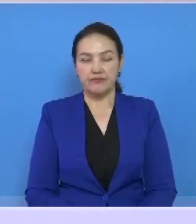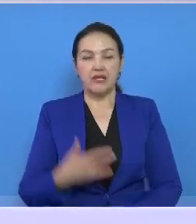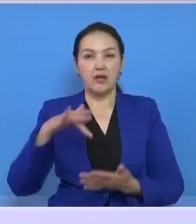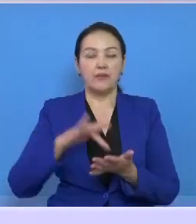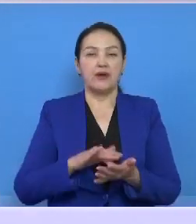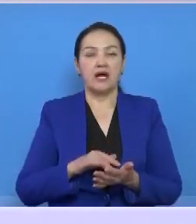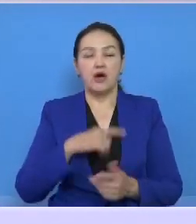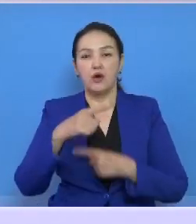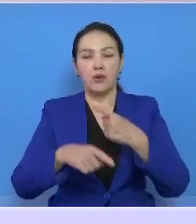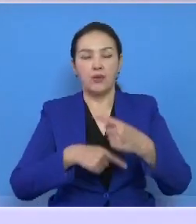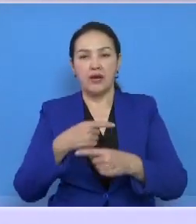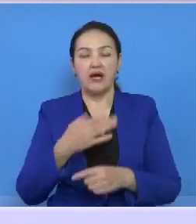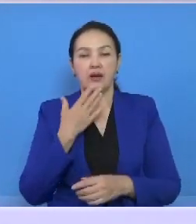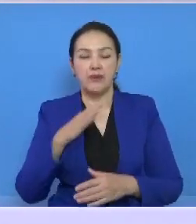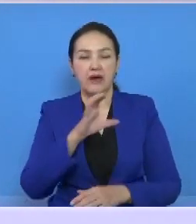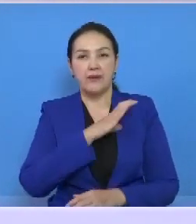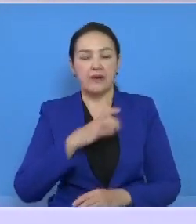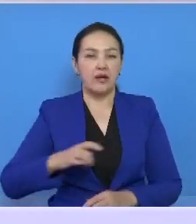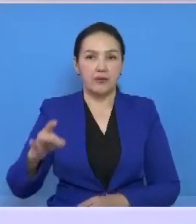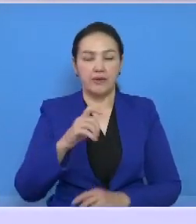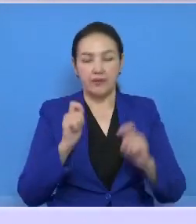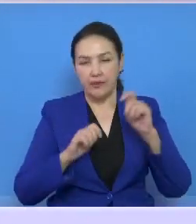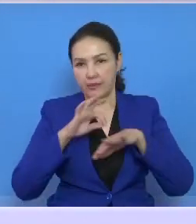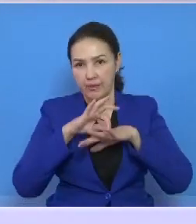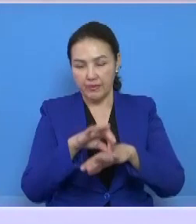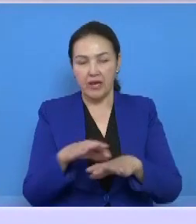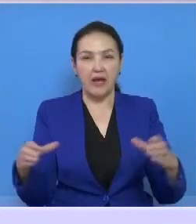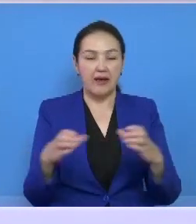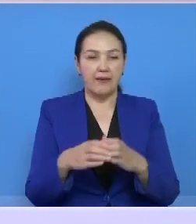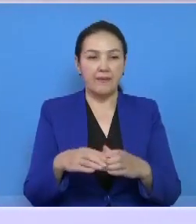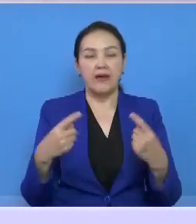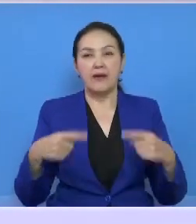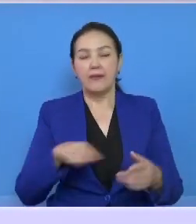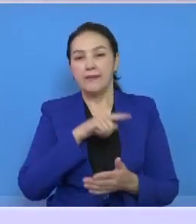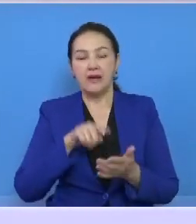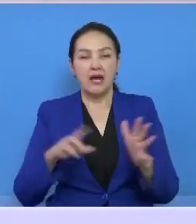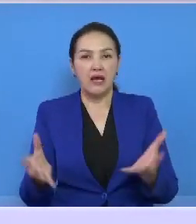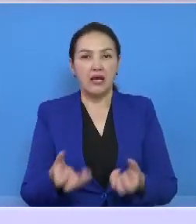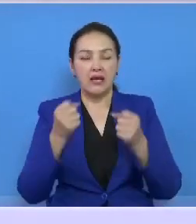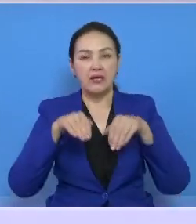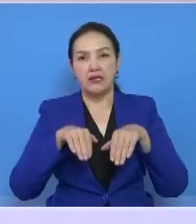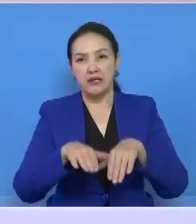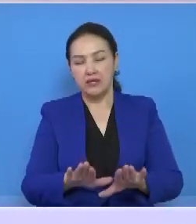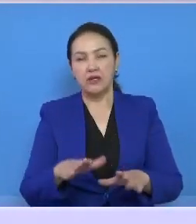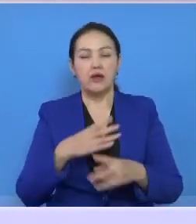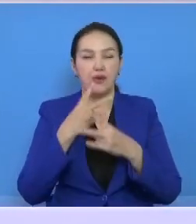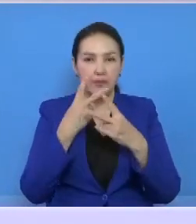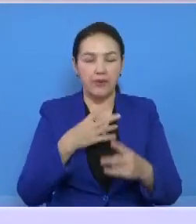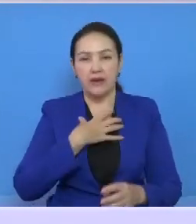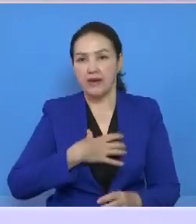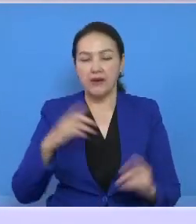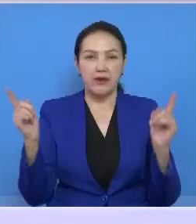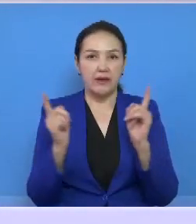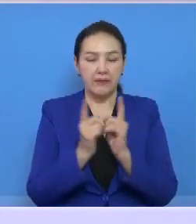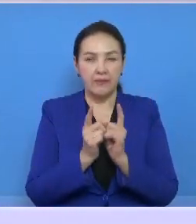Қалада ұрпақ салауаты ұлт байлығы республикалық форумы өтті. Қоғамдағы өзекті мәселелерді көтеріп, оның шешу жолдарын көрсеткен маңызды